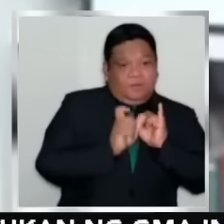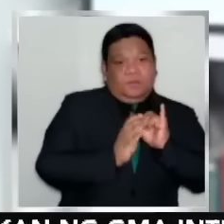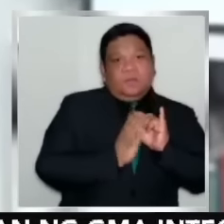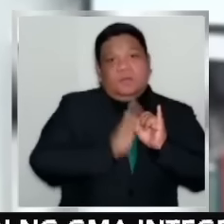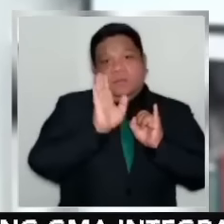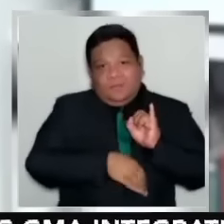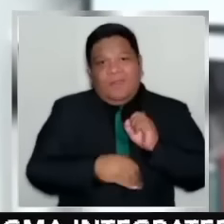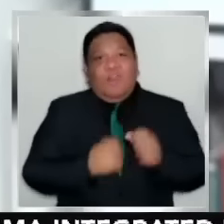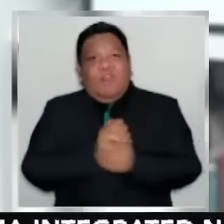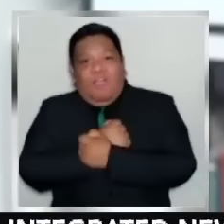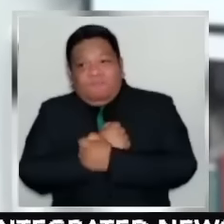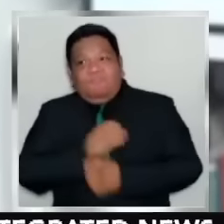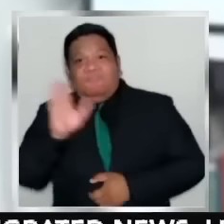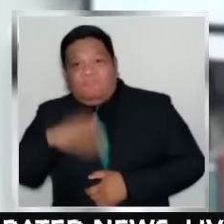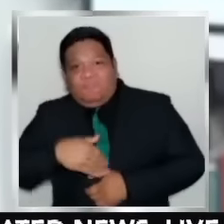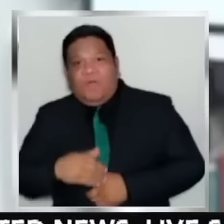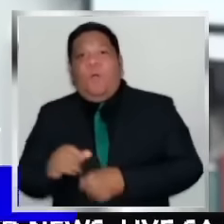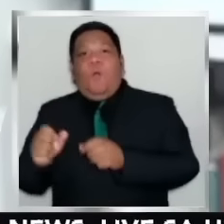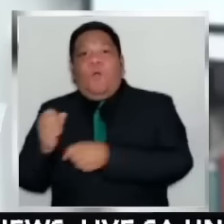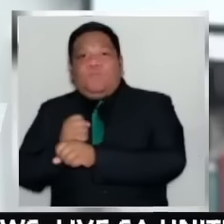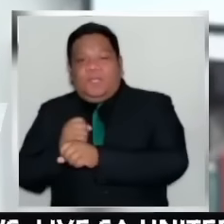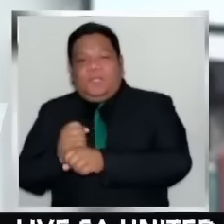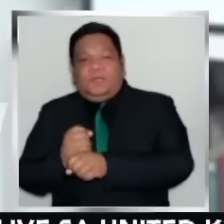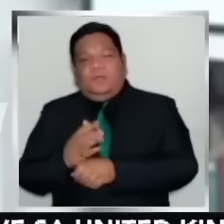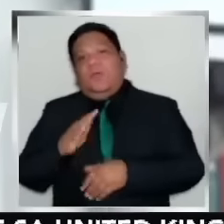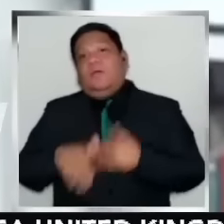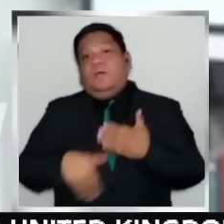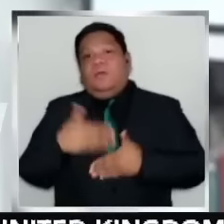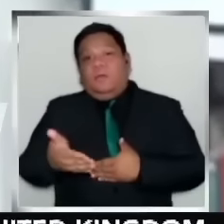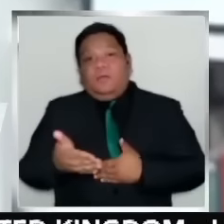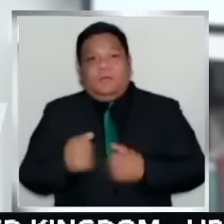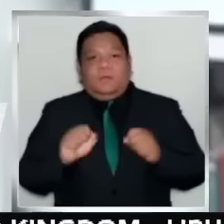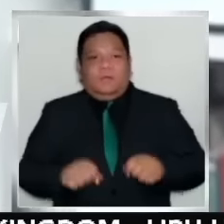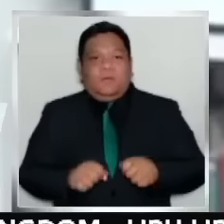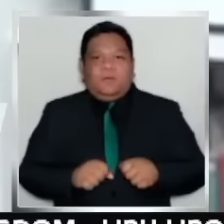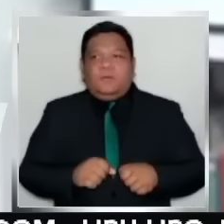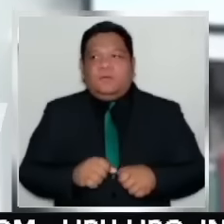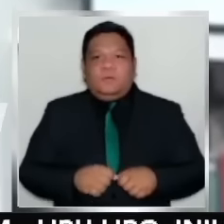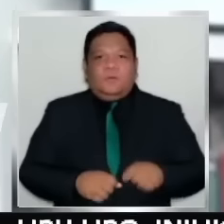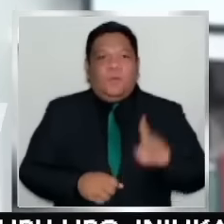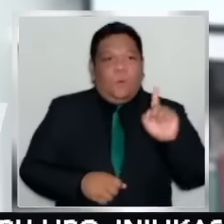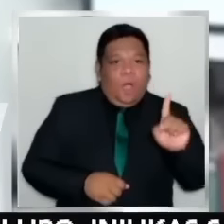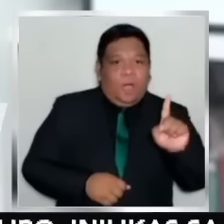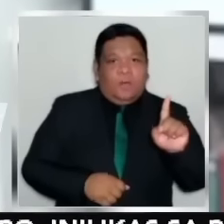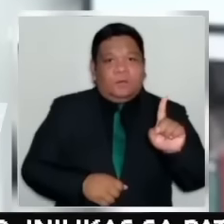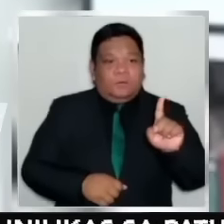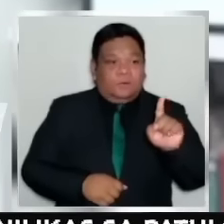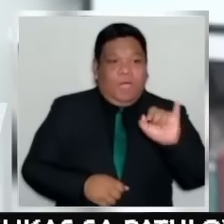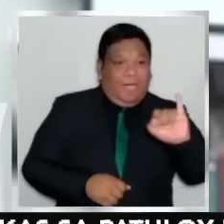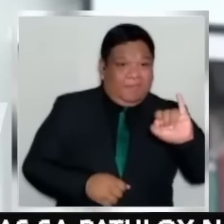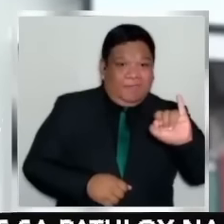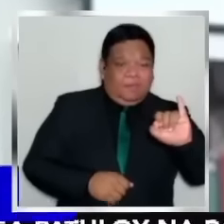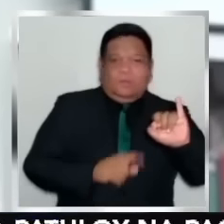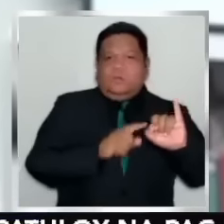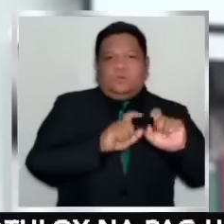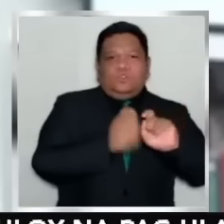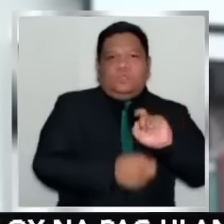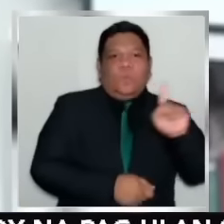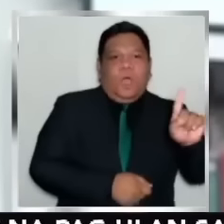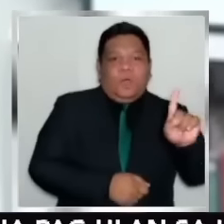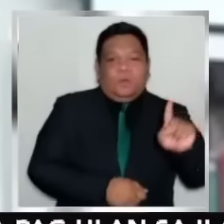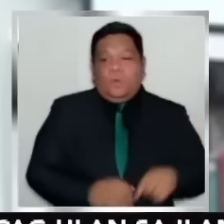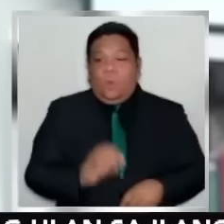komplikado. Yung I mo, gawin mong number 1. Yung O mo, gawin mong 0. Yung E mo, gawin mong 3.